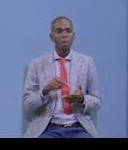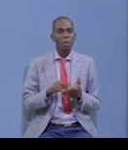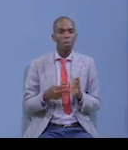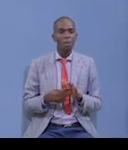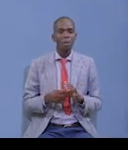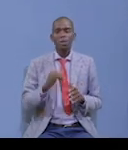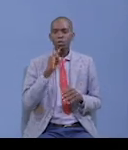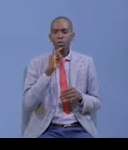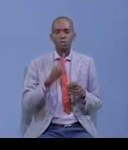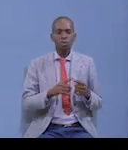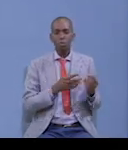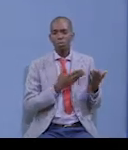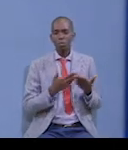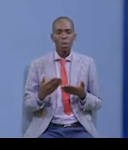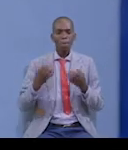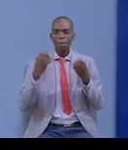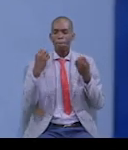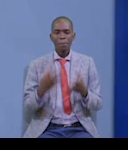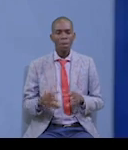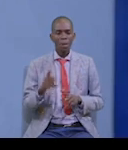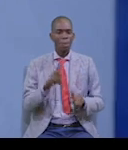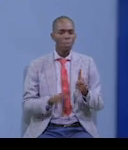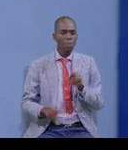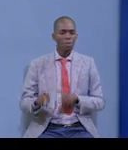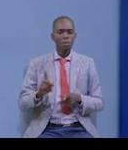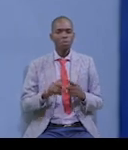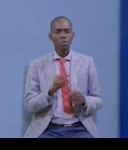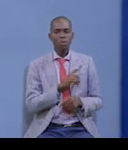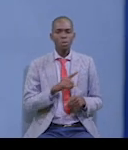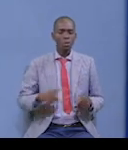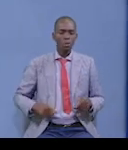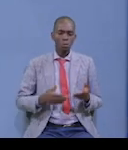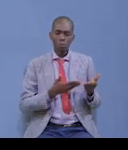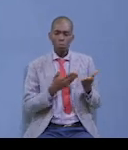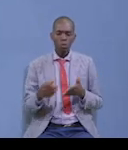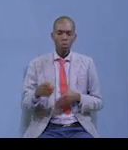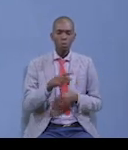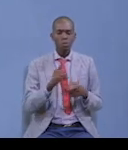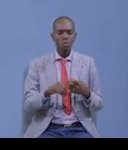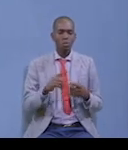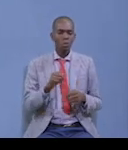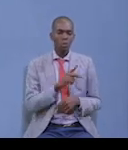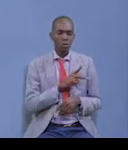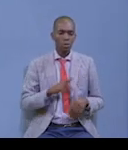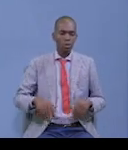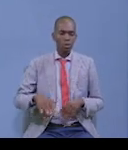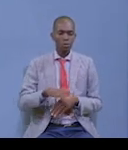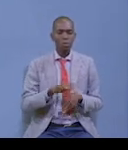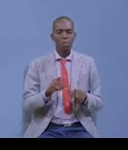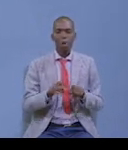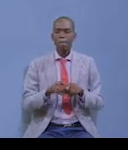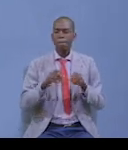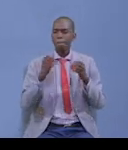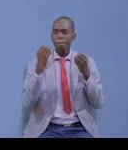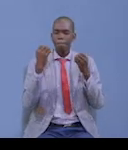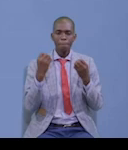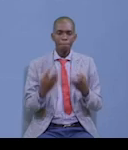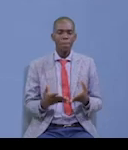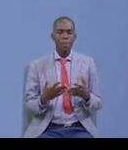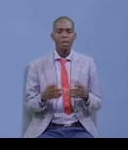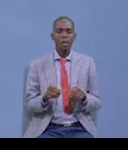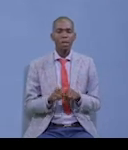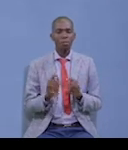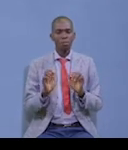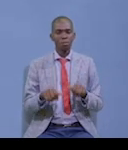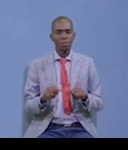as many people to the Lord, bring them to the kingdom, as many as possible. Purpose. ఆయొక్క ఉద్దేశం